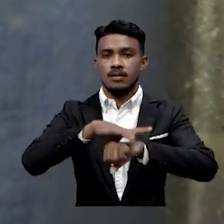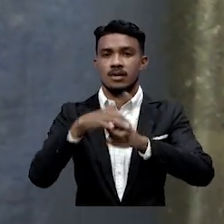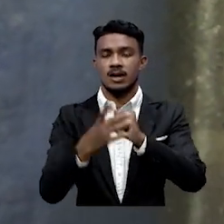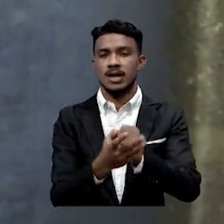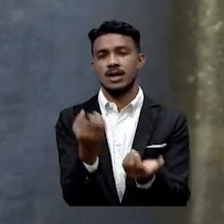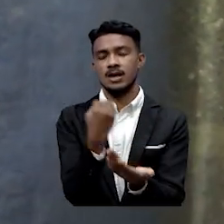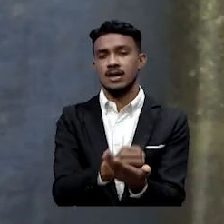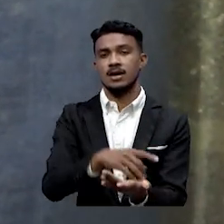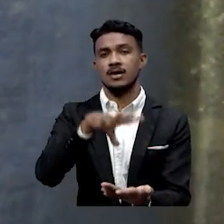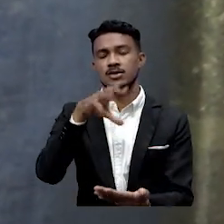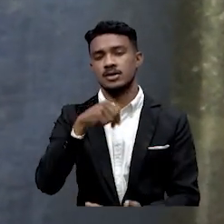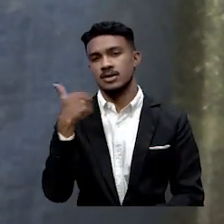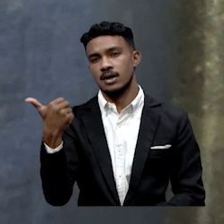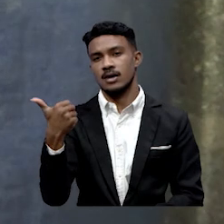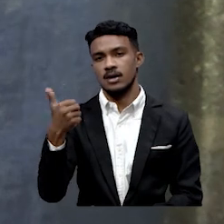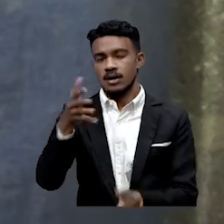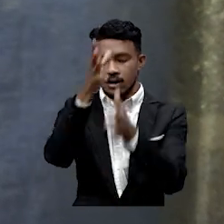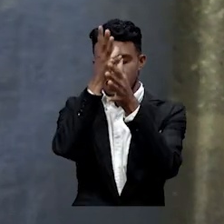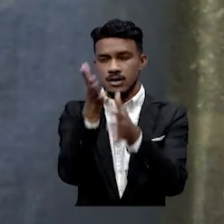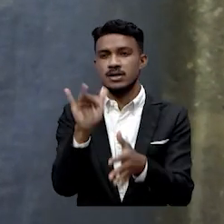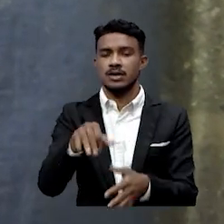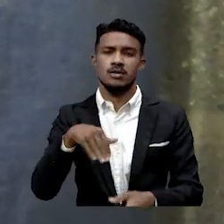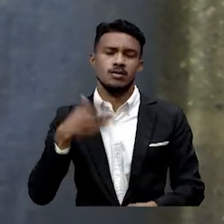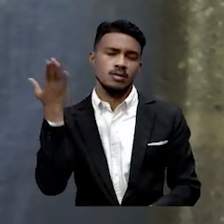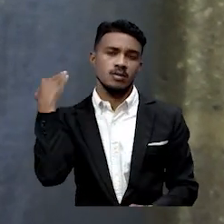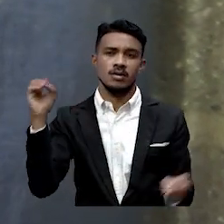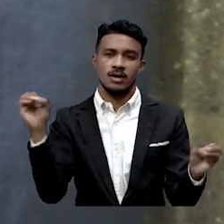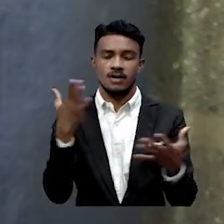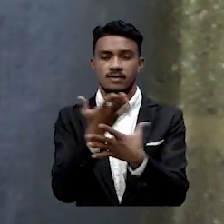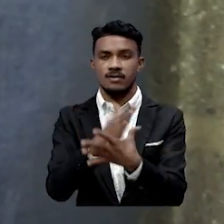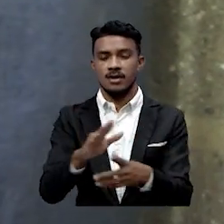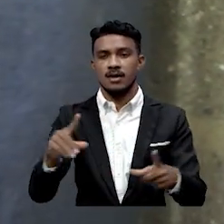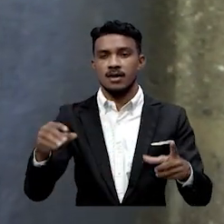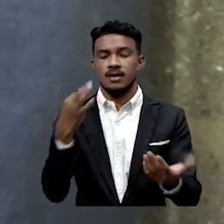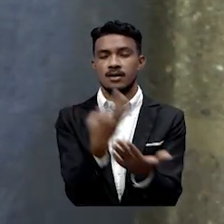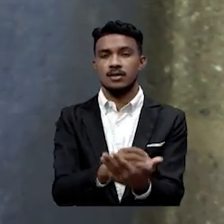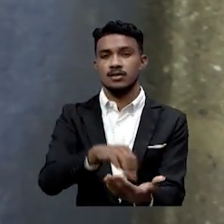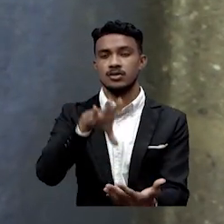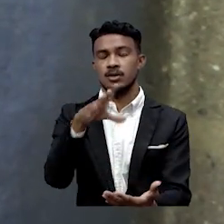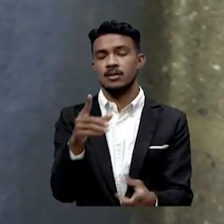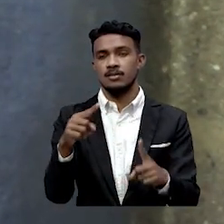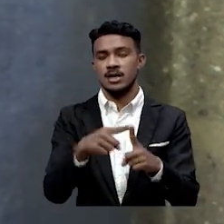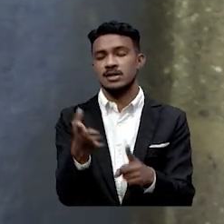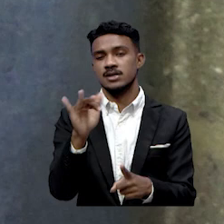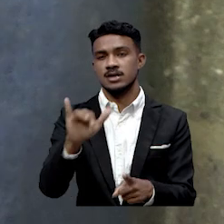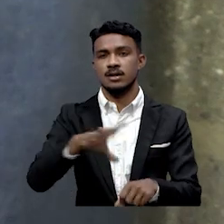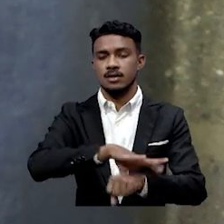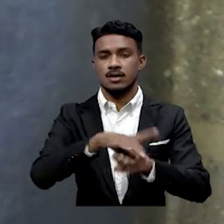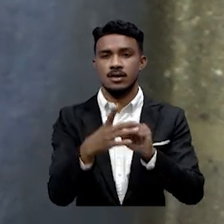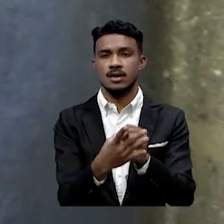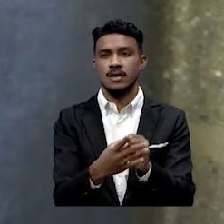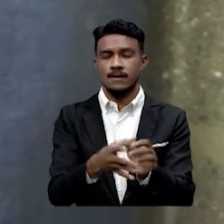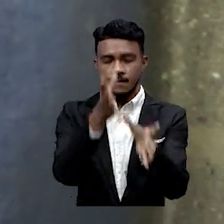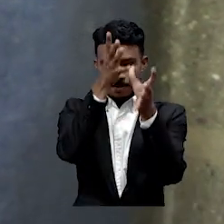balu. Dalam rumah katua ser ulu kula dung fahe rikusui ne ba sira. Nomos rai, ne ma pronto katua ser kumo